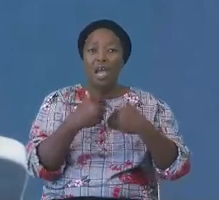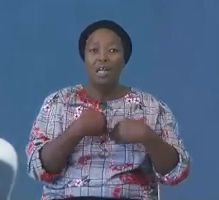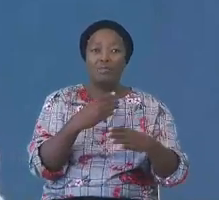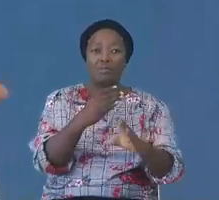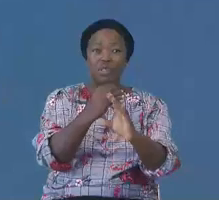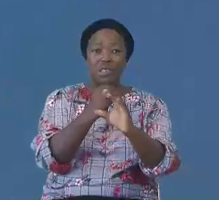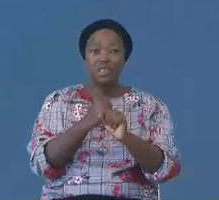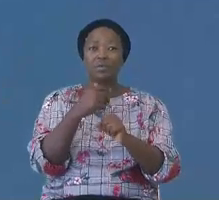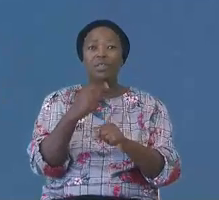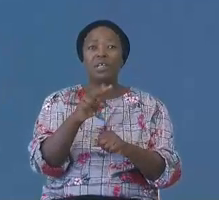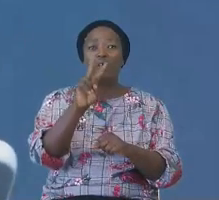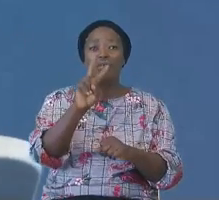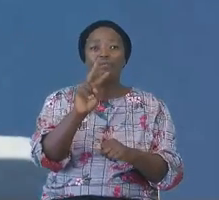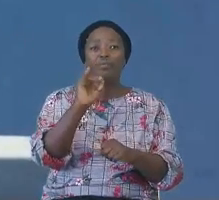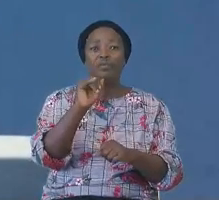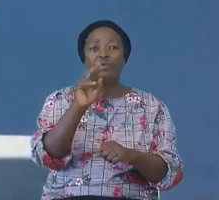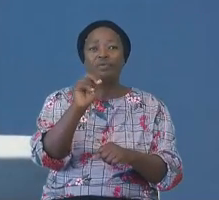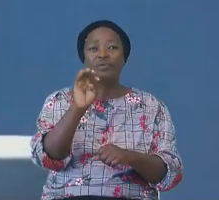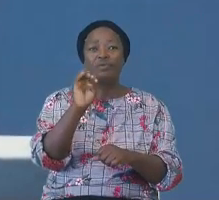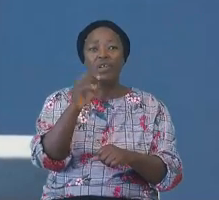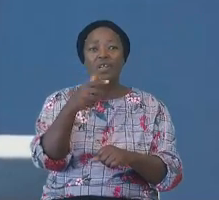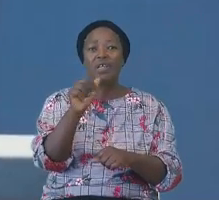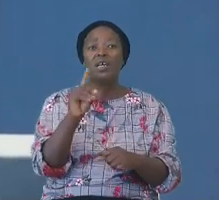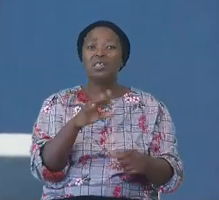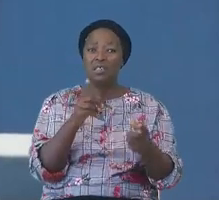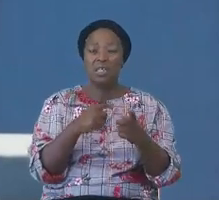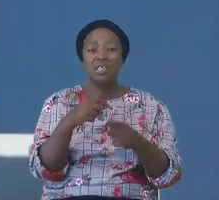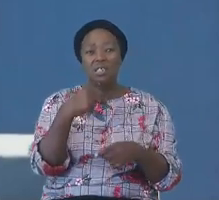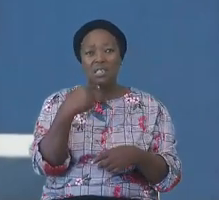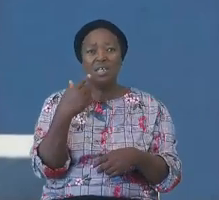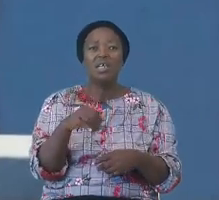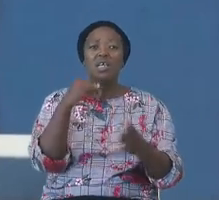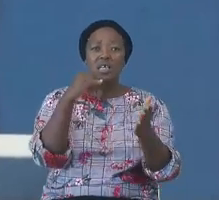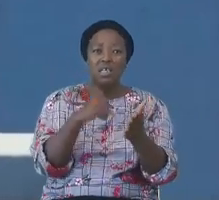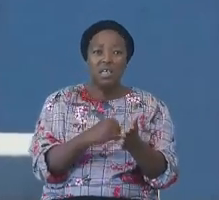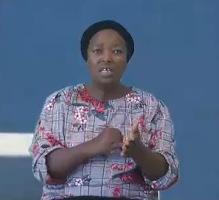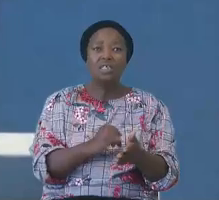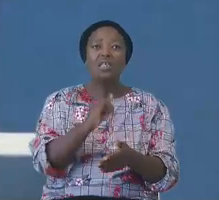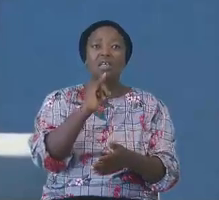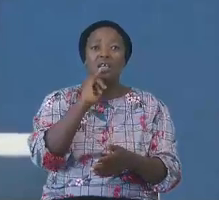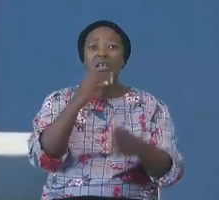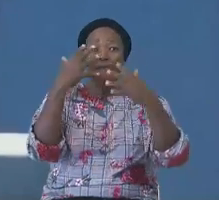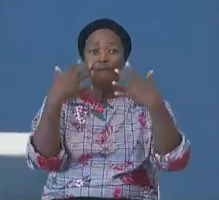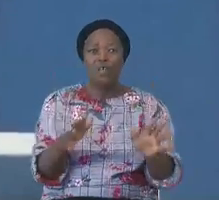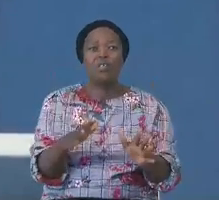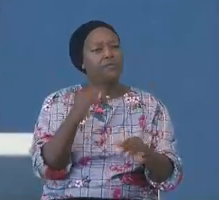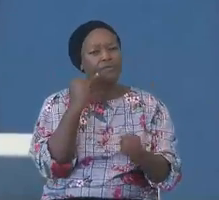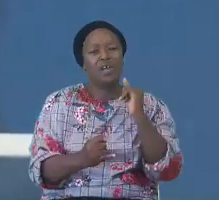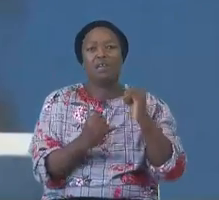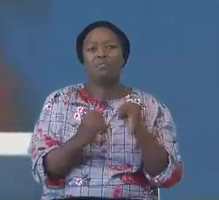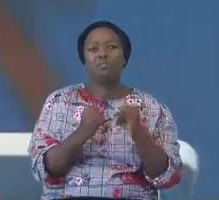verset 30. Quand Jésus eut pris le vinaigre, il dit, tout